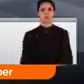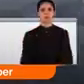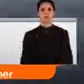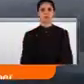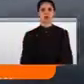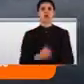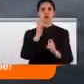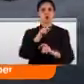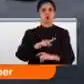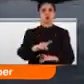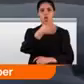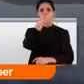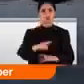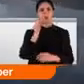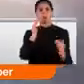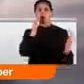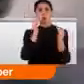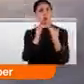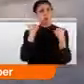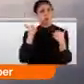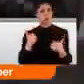Engebeli araziye de kolaylıkla uyum sağlıyor.